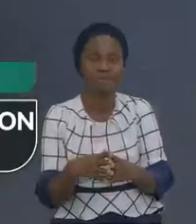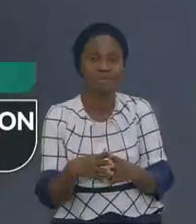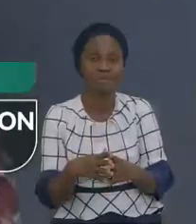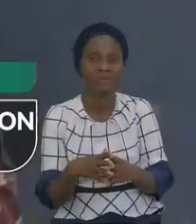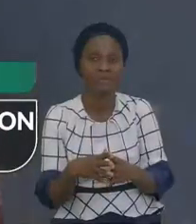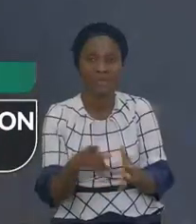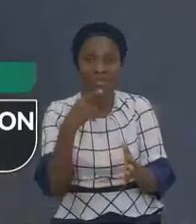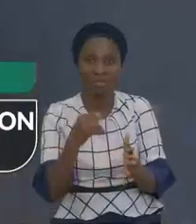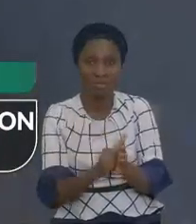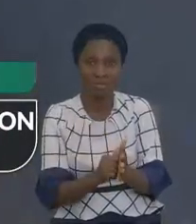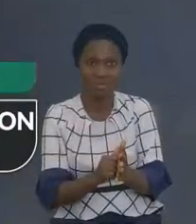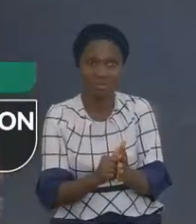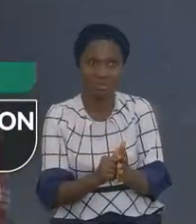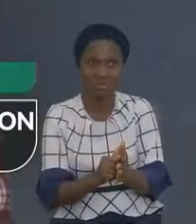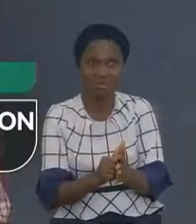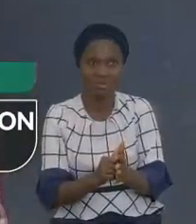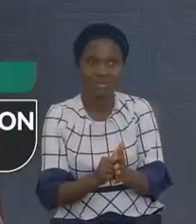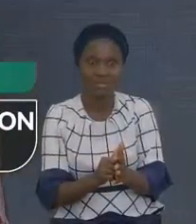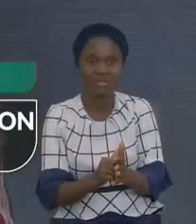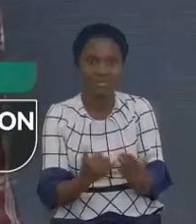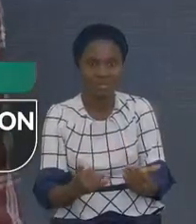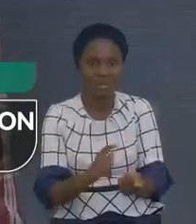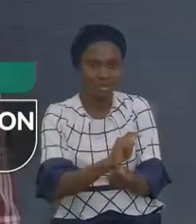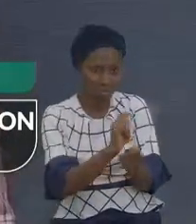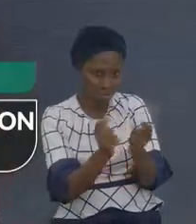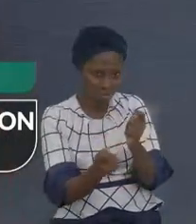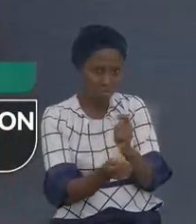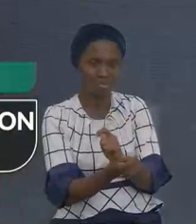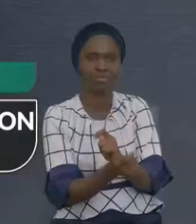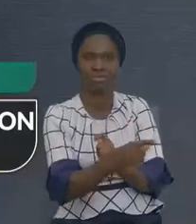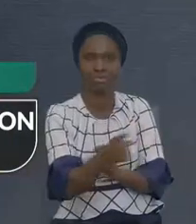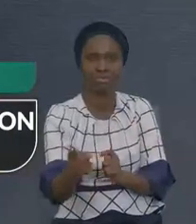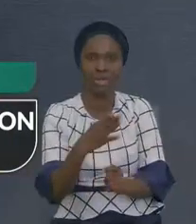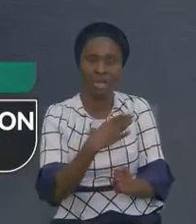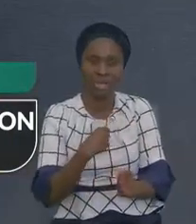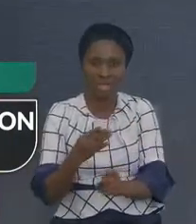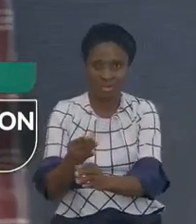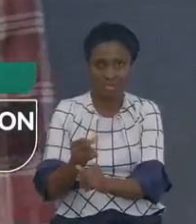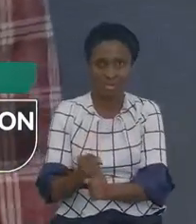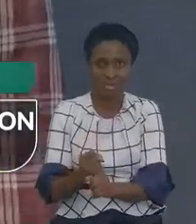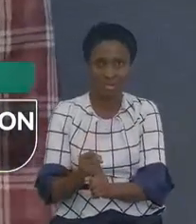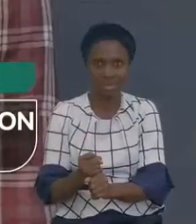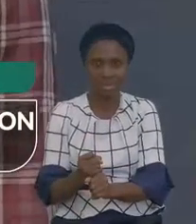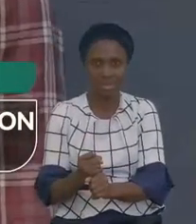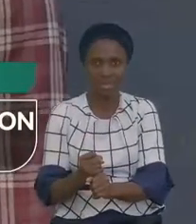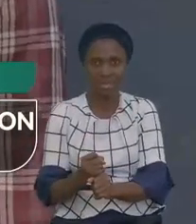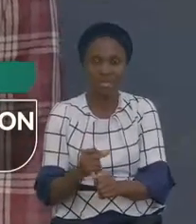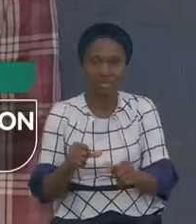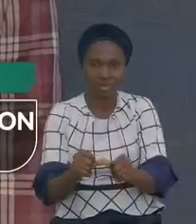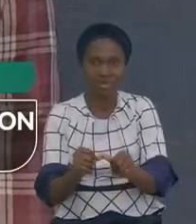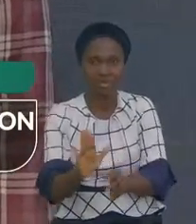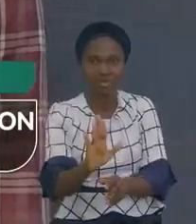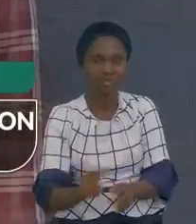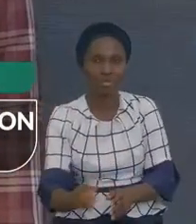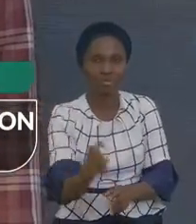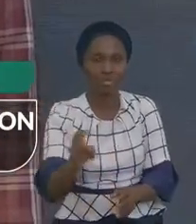tournez-vous et partez. Allez à la montagne des